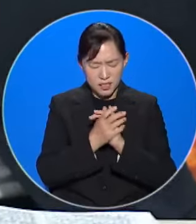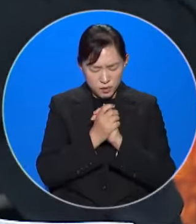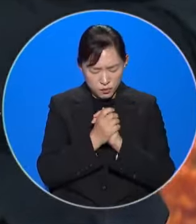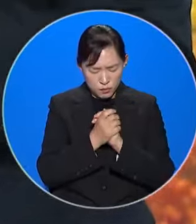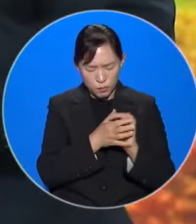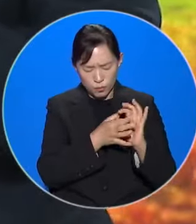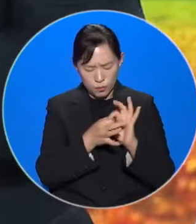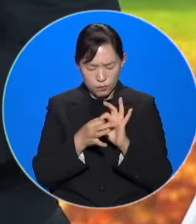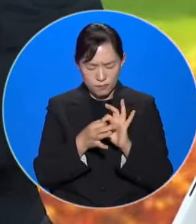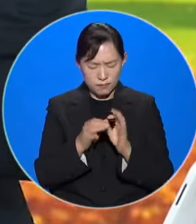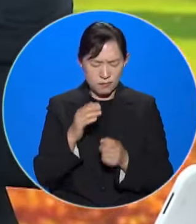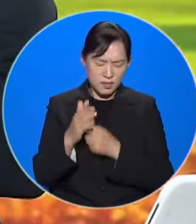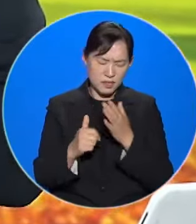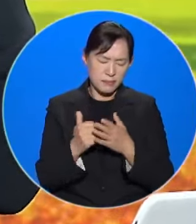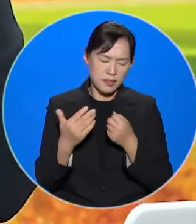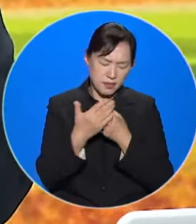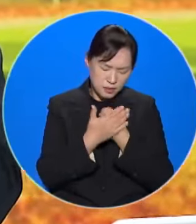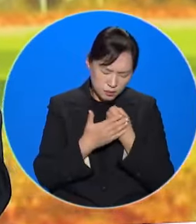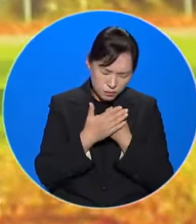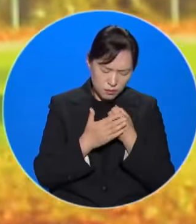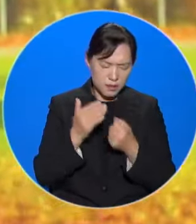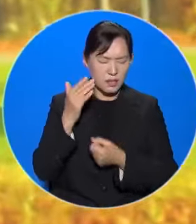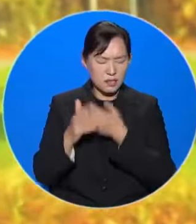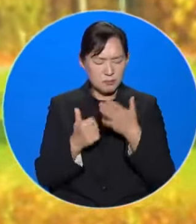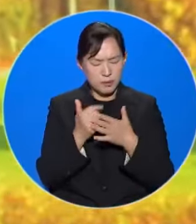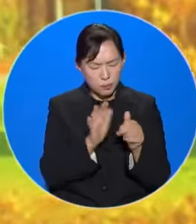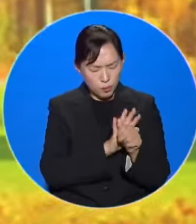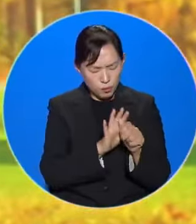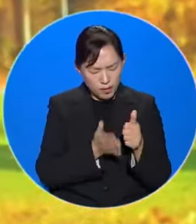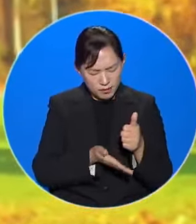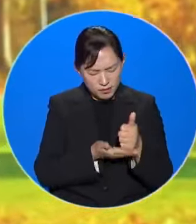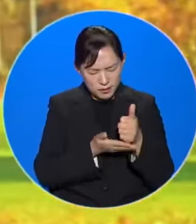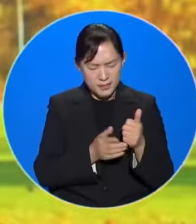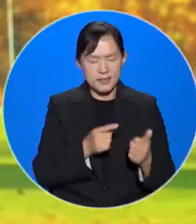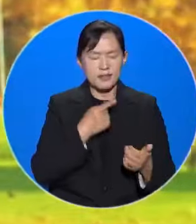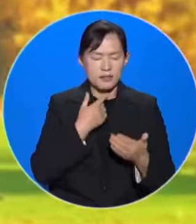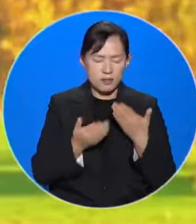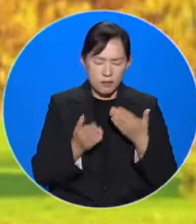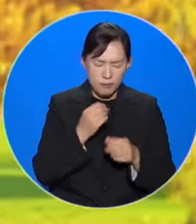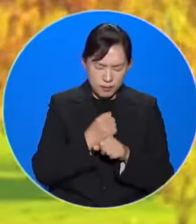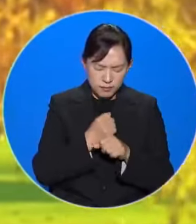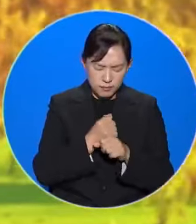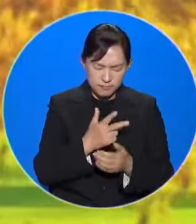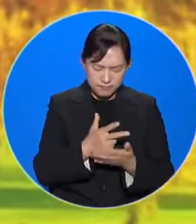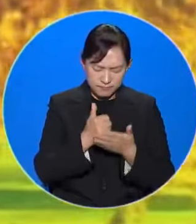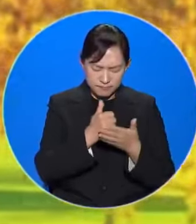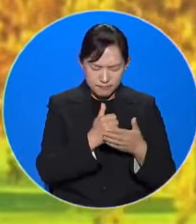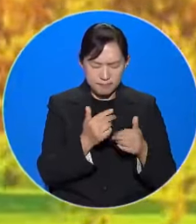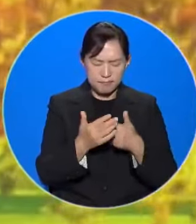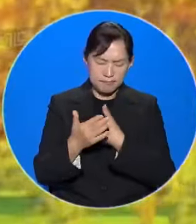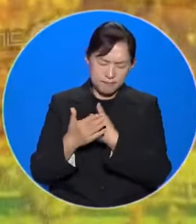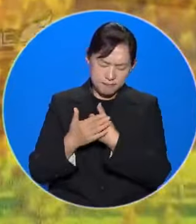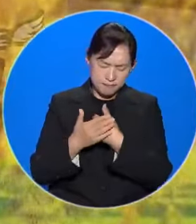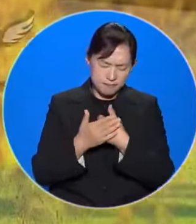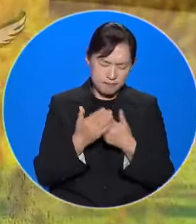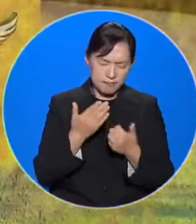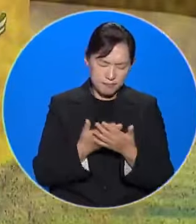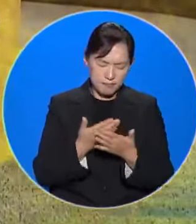통하여 하나님의 은총과 하나님의 위로와 격려를 경험하는 시간 될 수 있도록 주님 도와